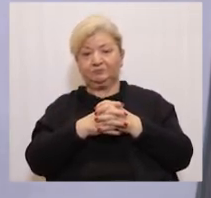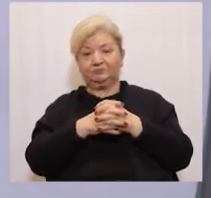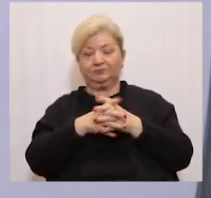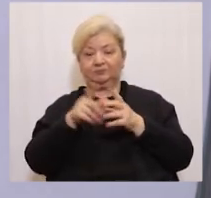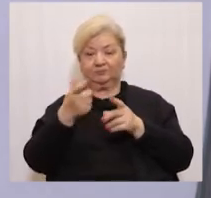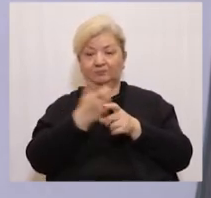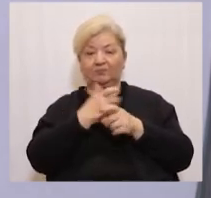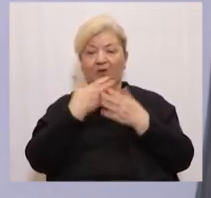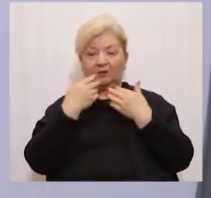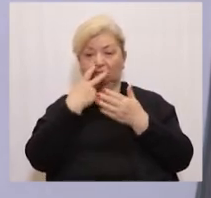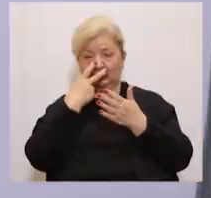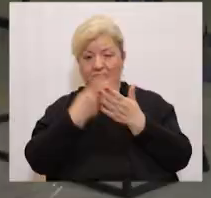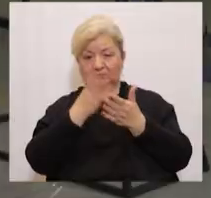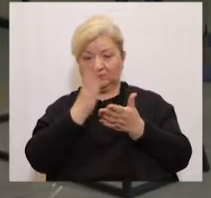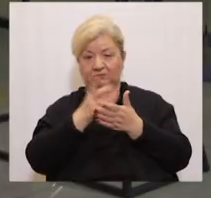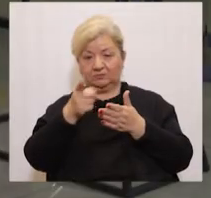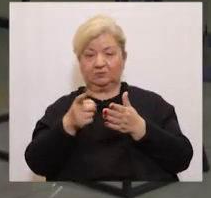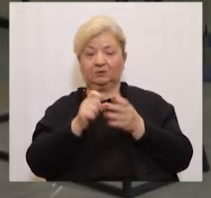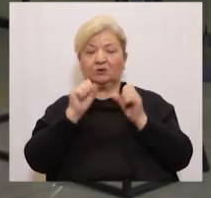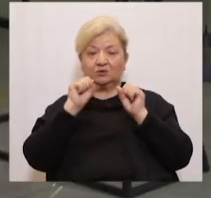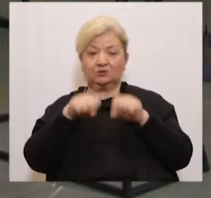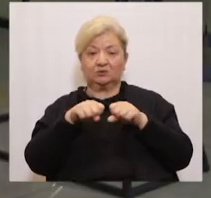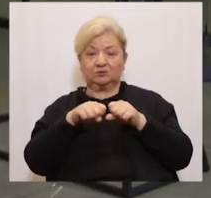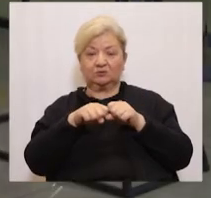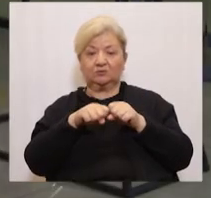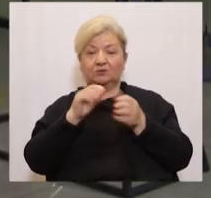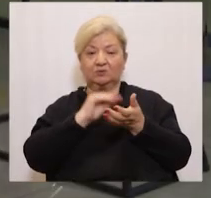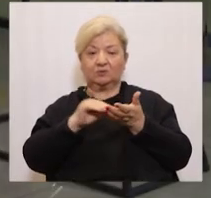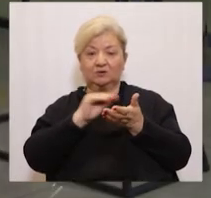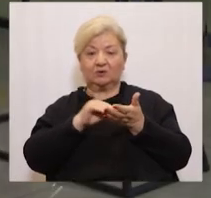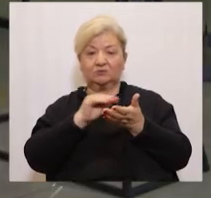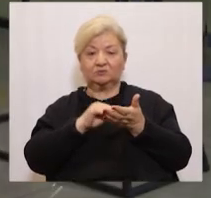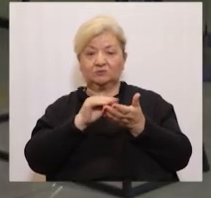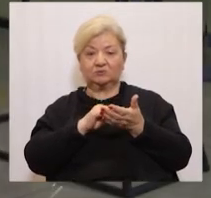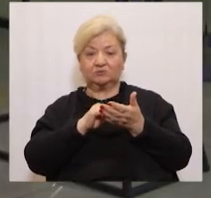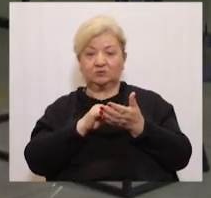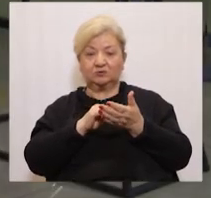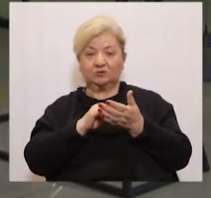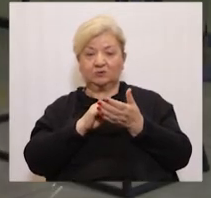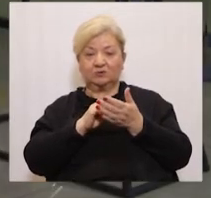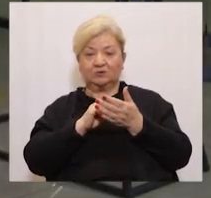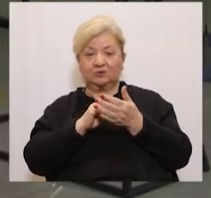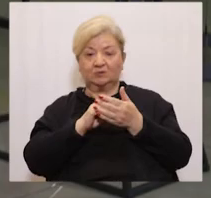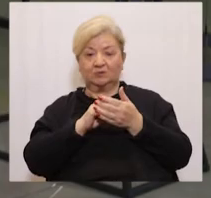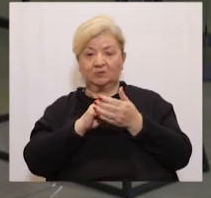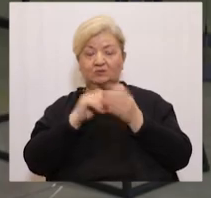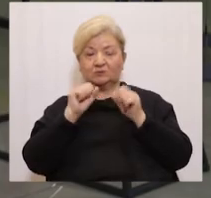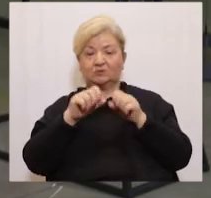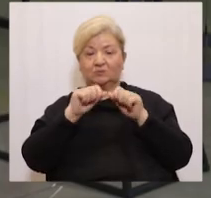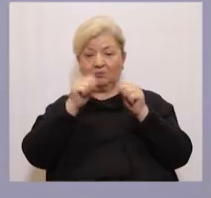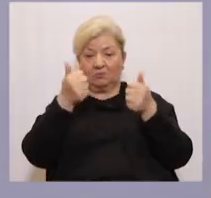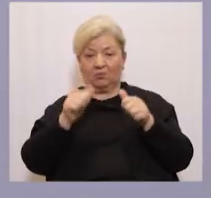და გაზომვებითაც დასტურდება და ჩვენ შეგვიძლია დავწეროთ ეგრეთ წოდებული იდეალური აირის